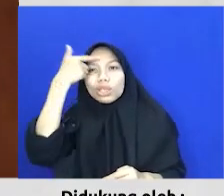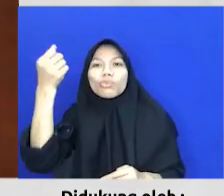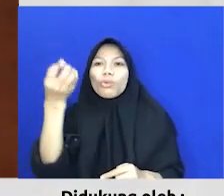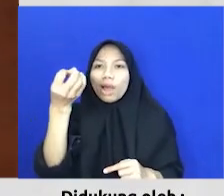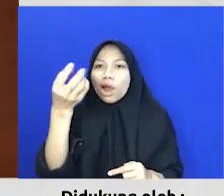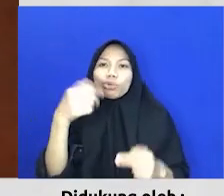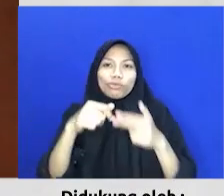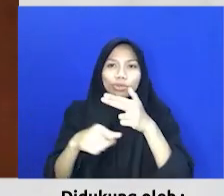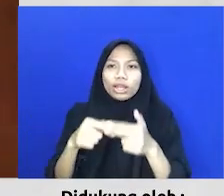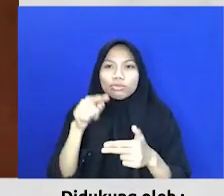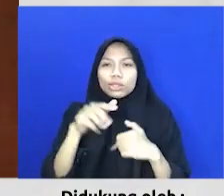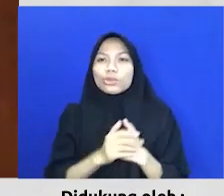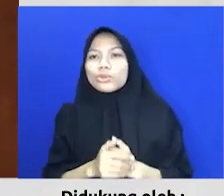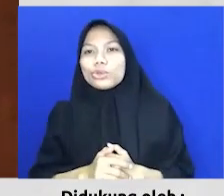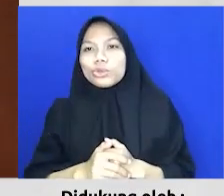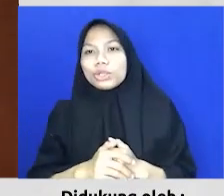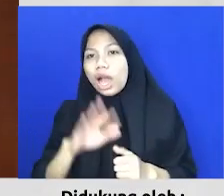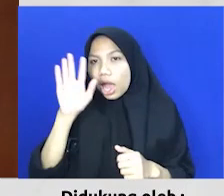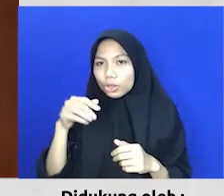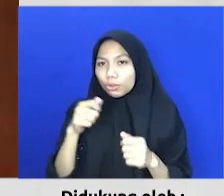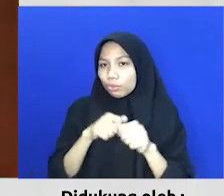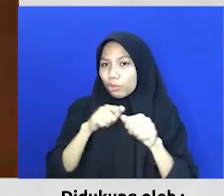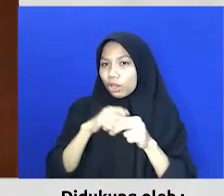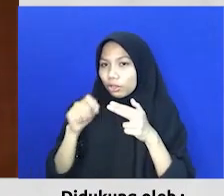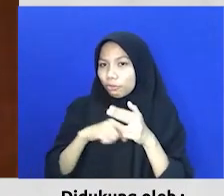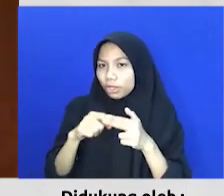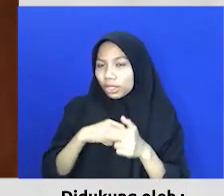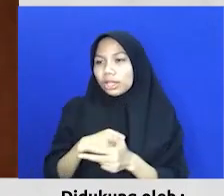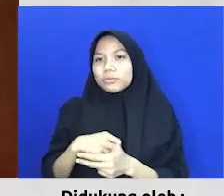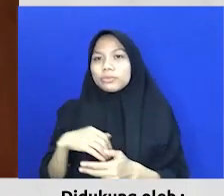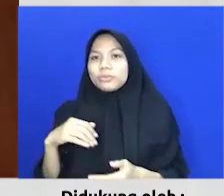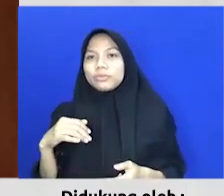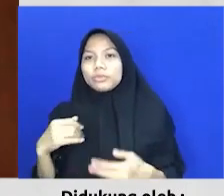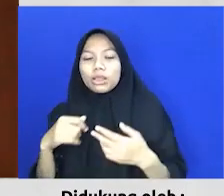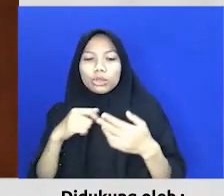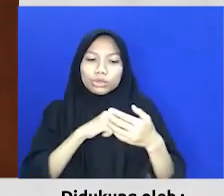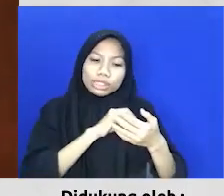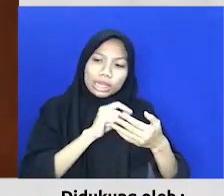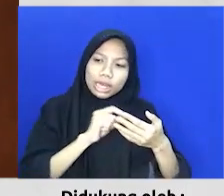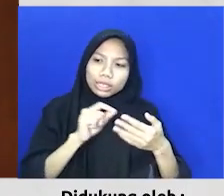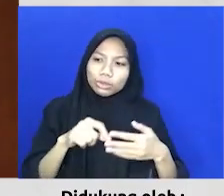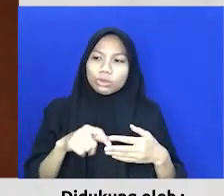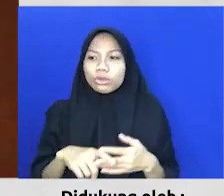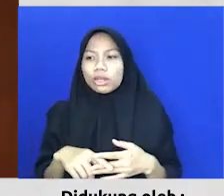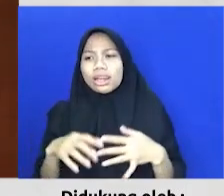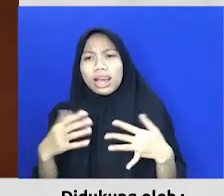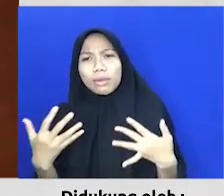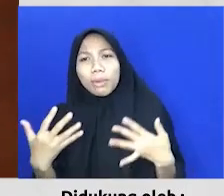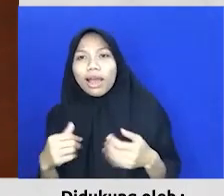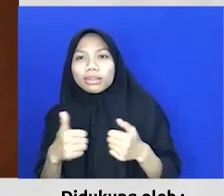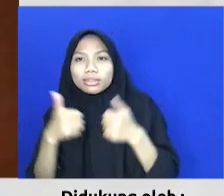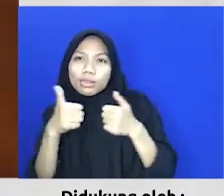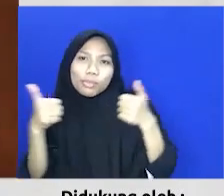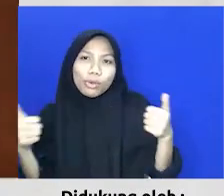macam-macam. Tetapi ada hal yang pertama yang dikatakan, film itu diceritakan